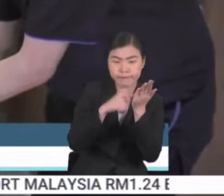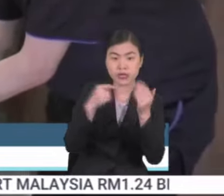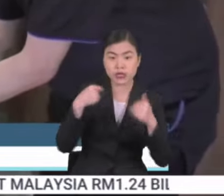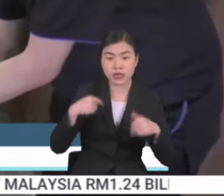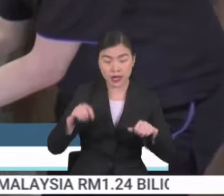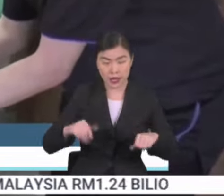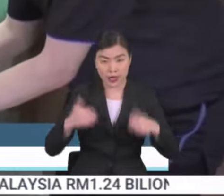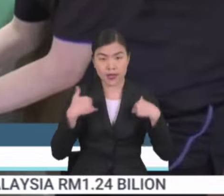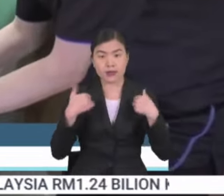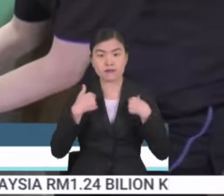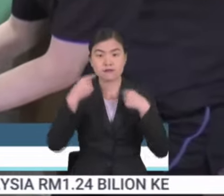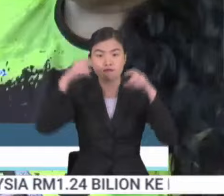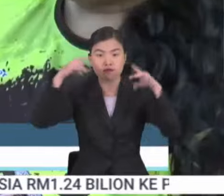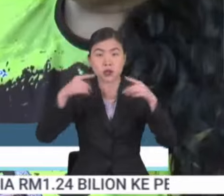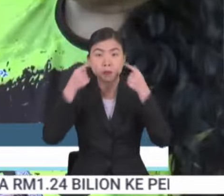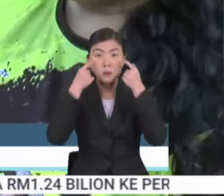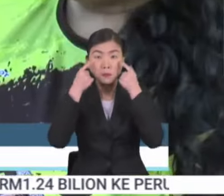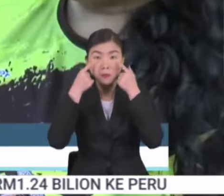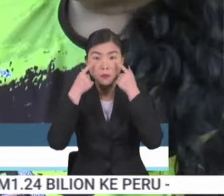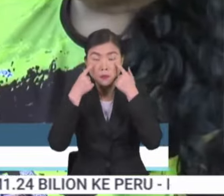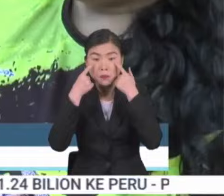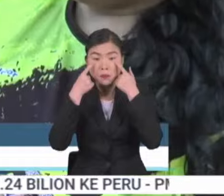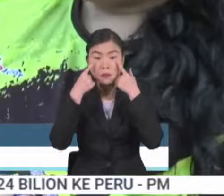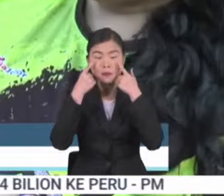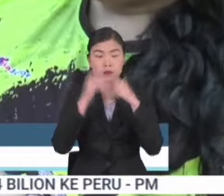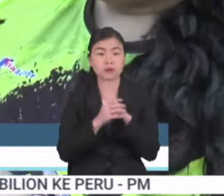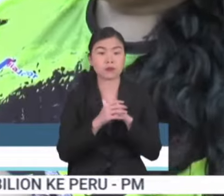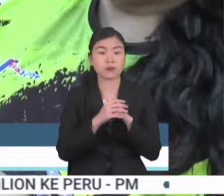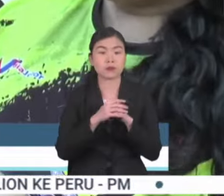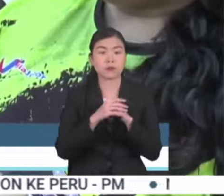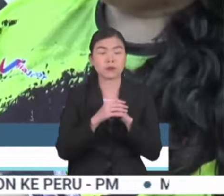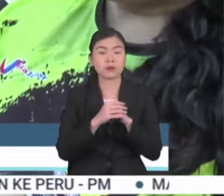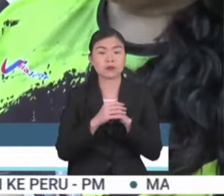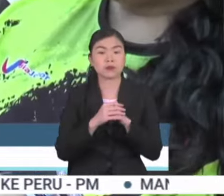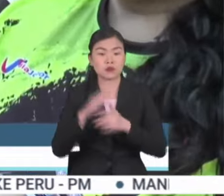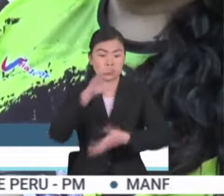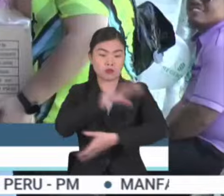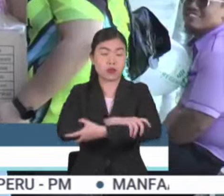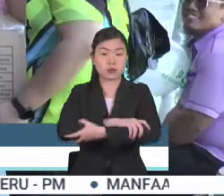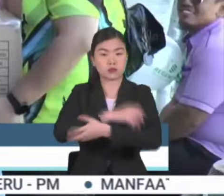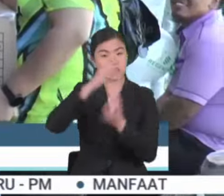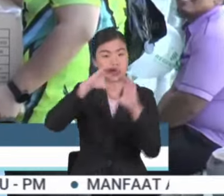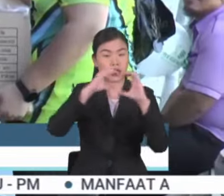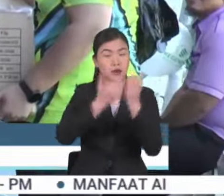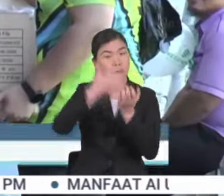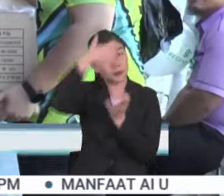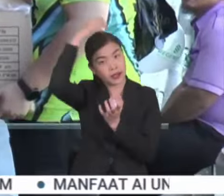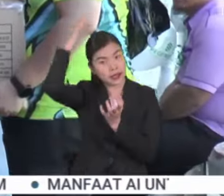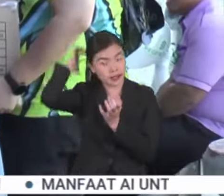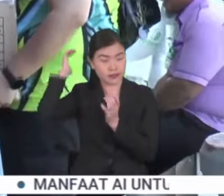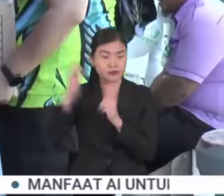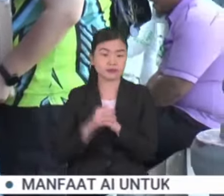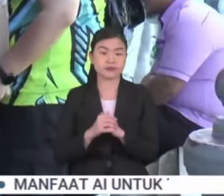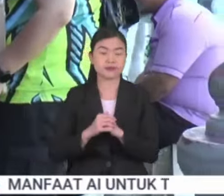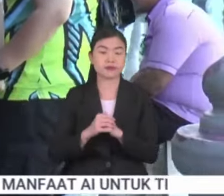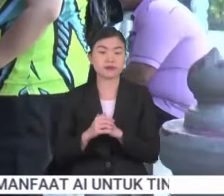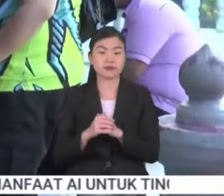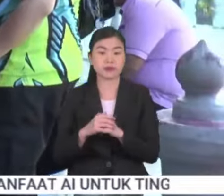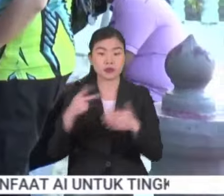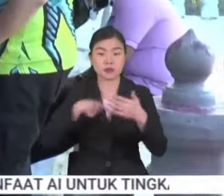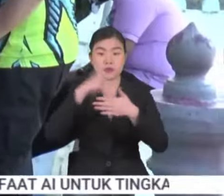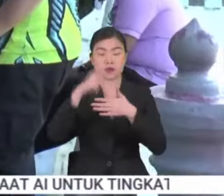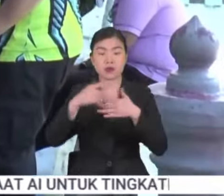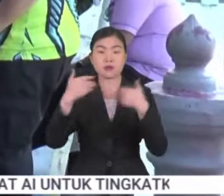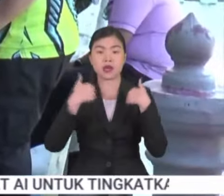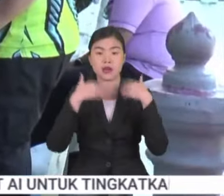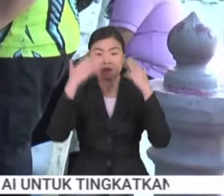mata daripada kita punya partner juga Icemate dengan Lions Club Iskandar. Program melibatkan